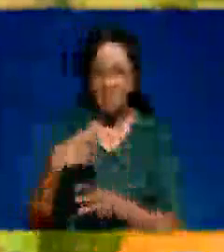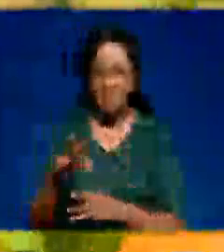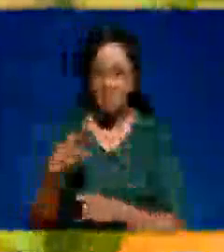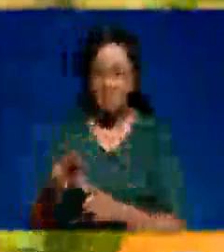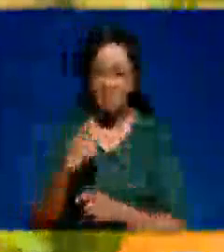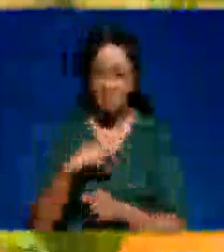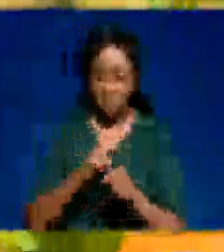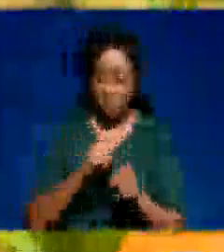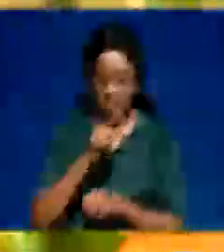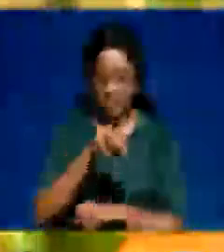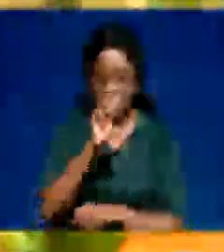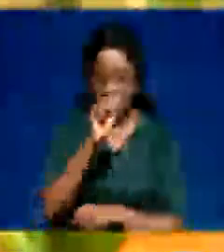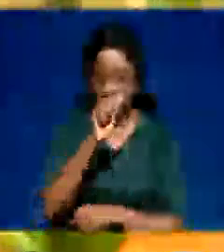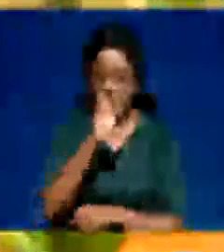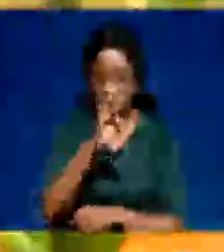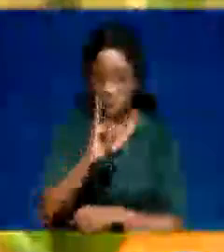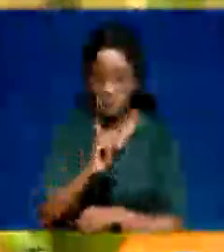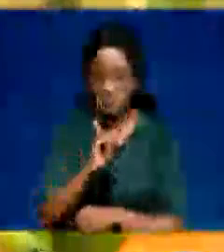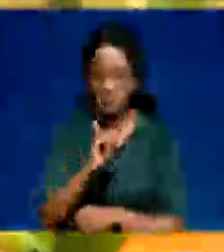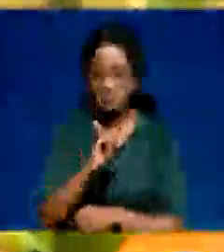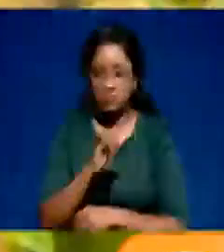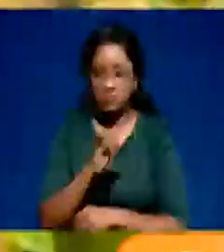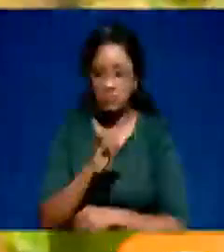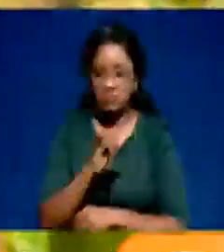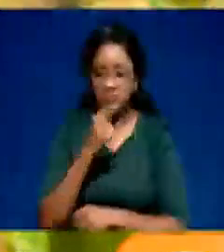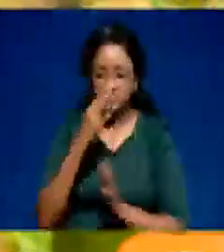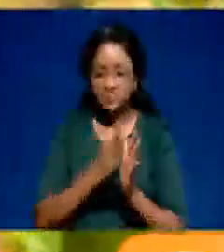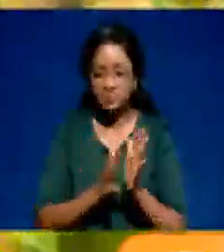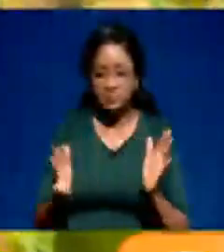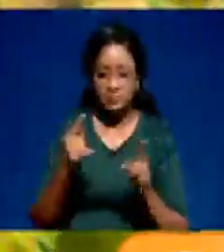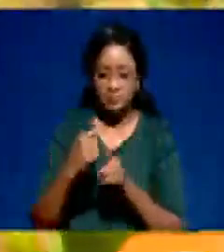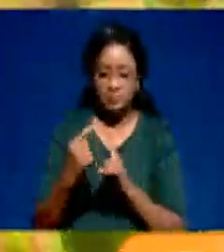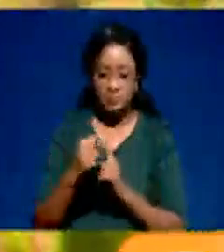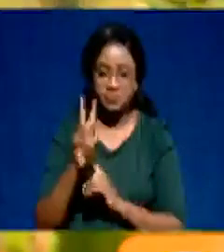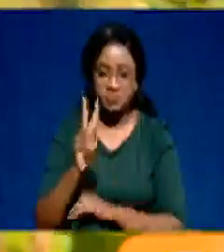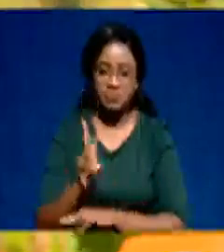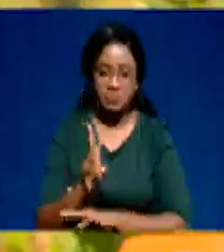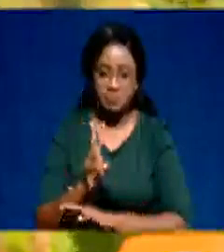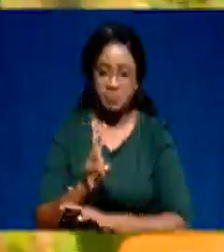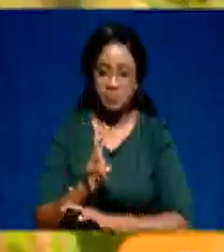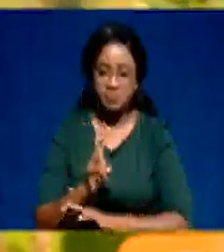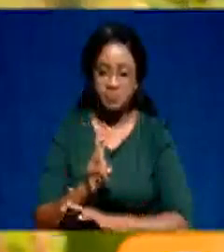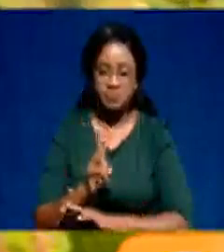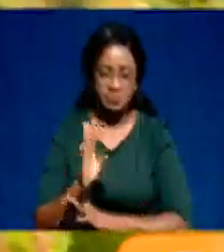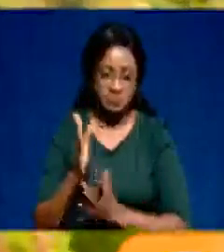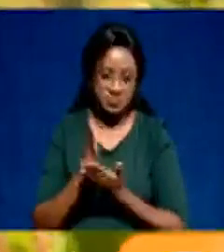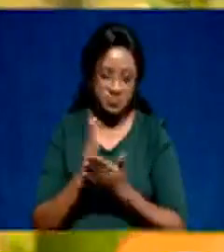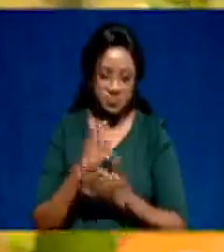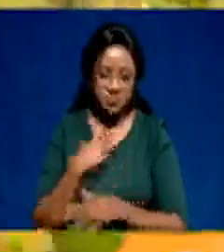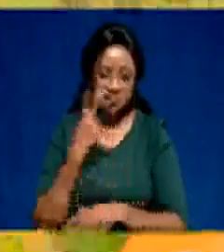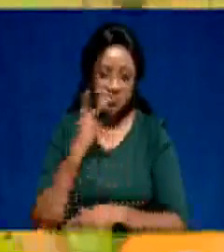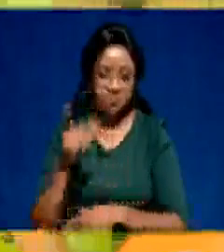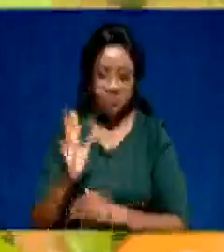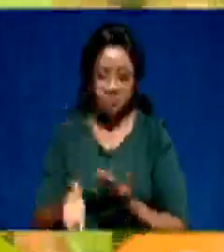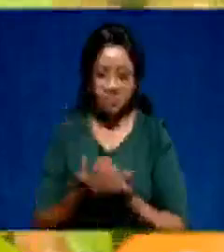hii mbolea Safi Organic kwa muda wa miaka 2 sasa hivi na nimeona